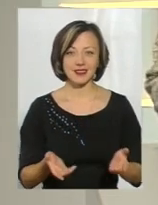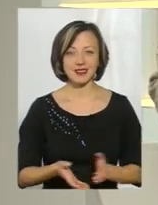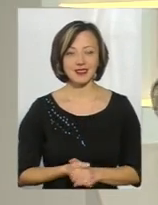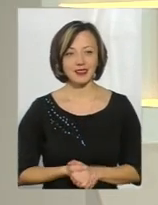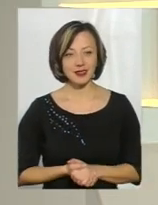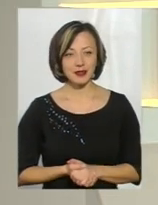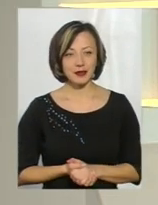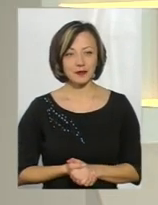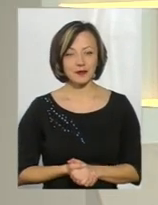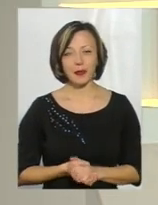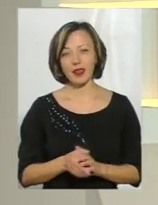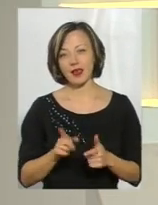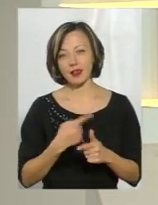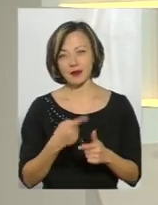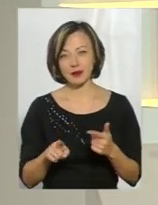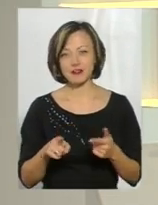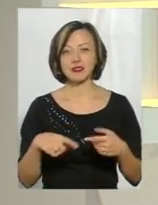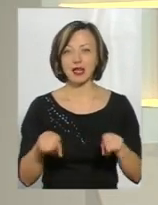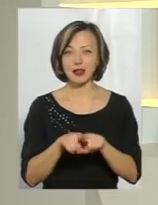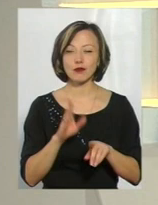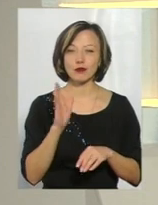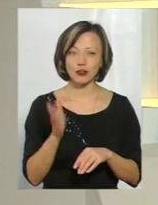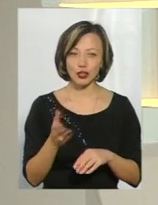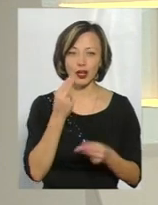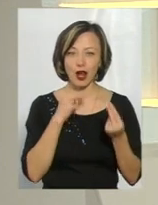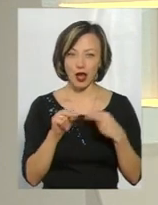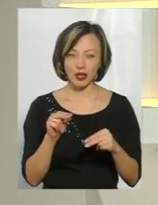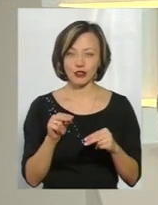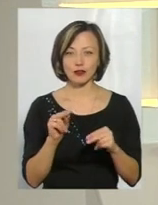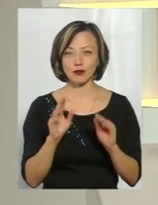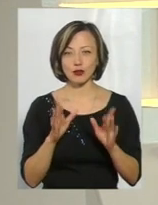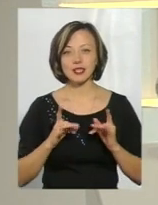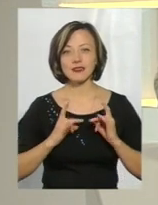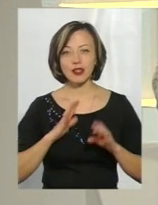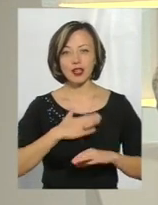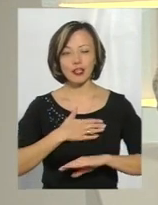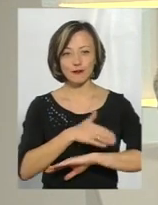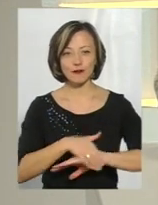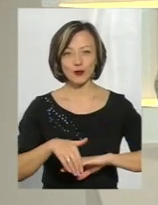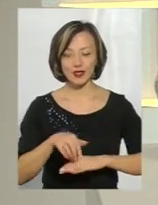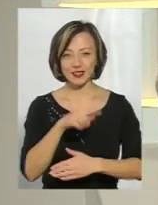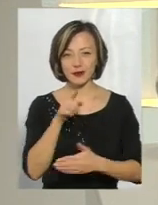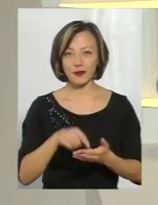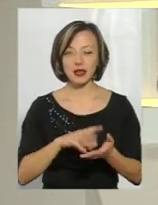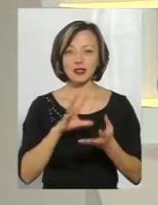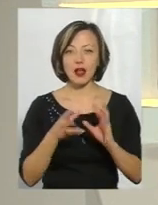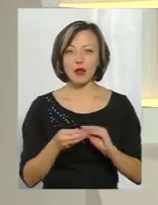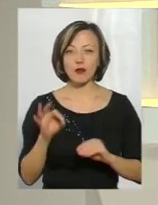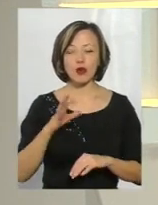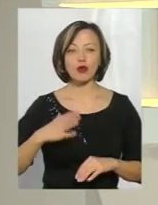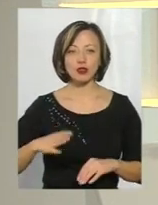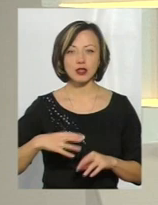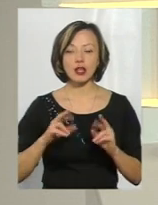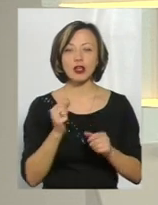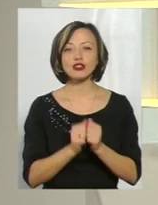світло в кінці тунелю, або ж все-таки буде краще і буде свято і на нашій вулиці. Загалом про очікування.